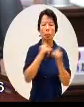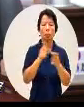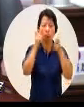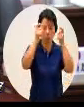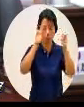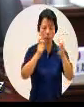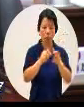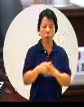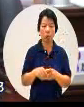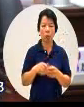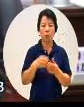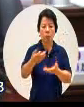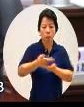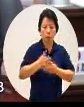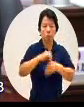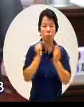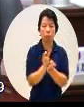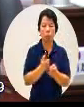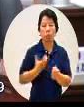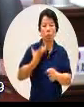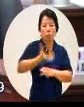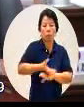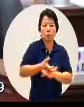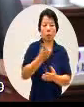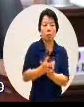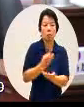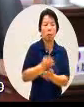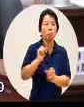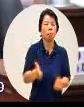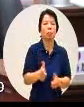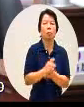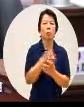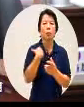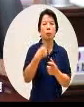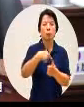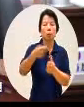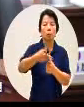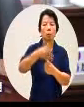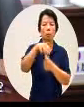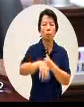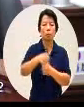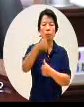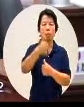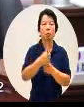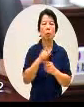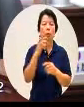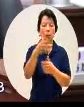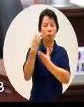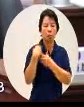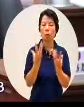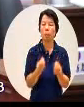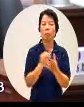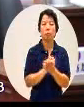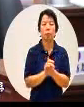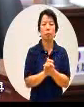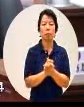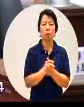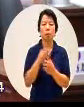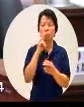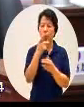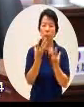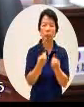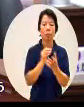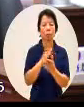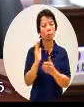而不是每年必須付出的負債請教育局長你回答一下現在你沒有責任沒有錯誤